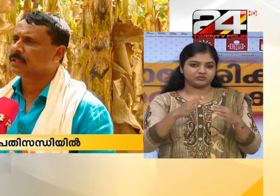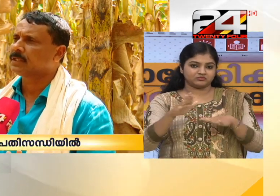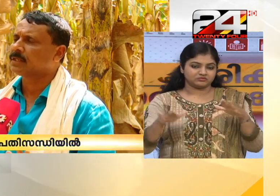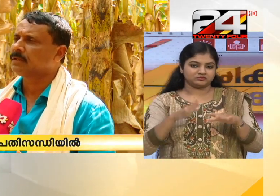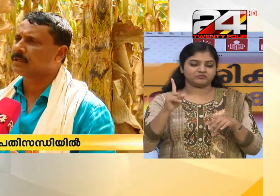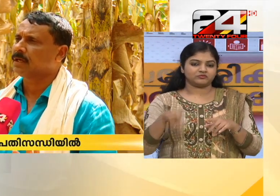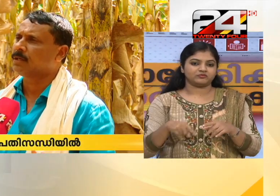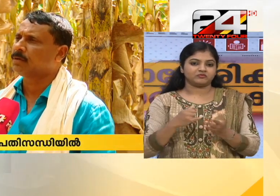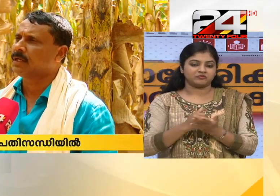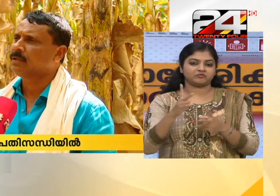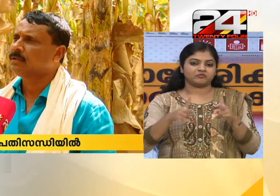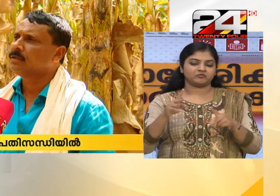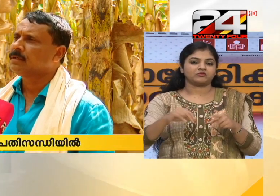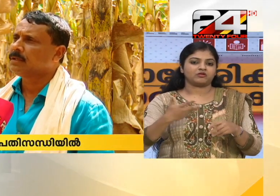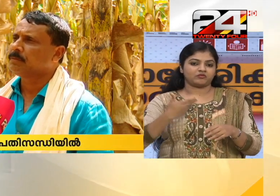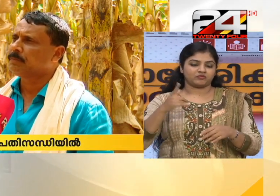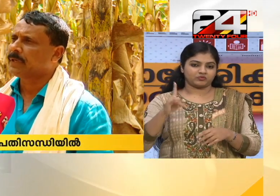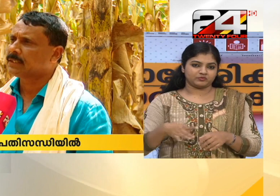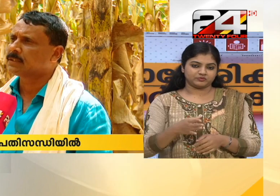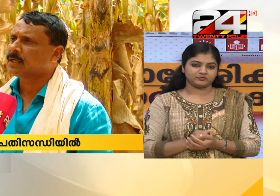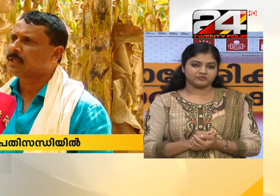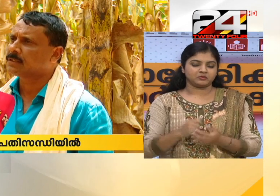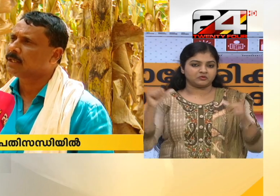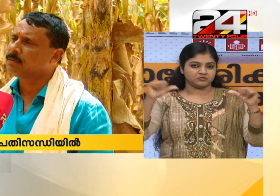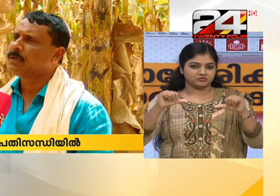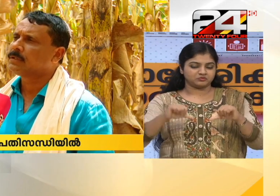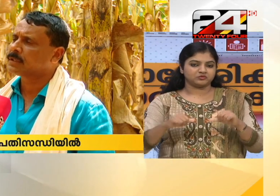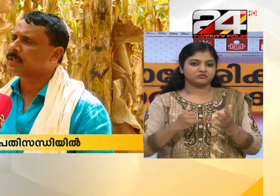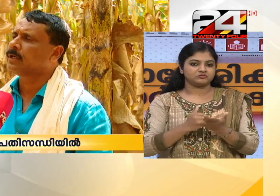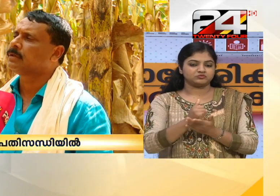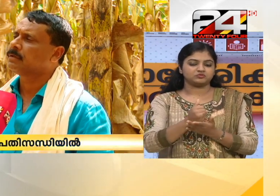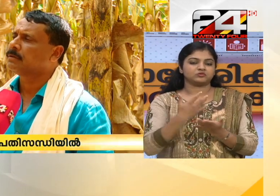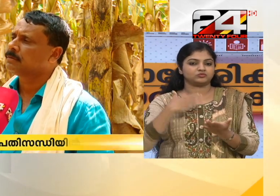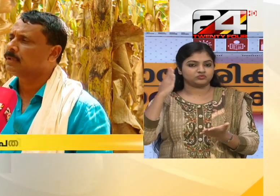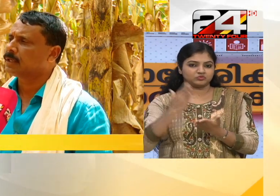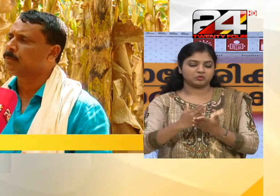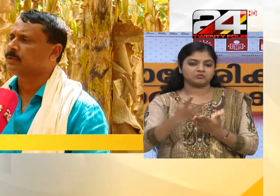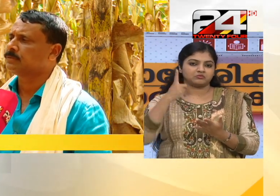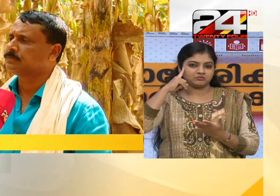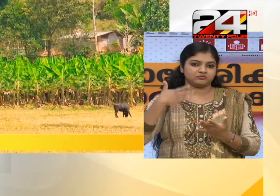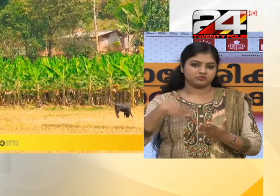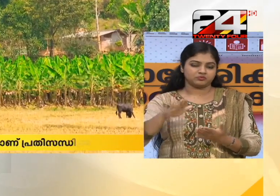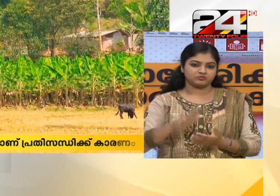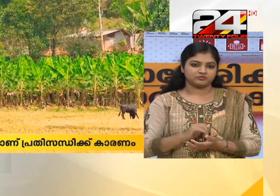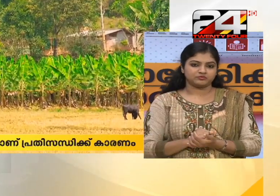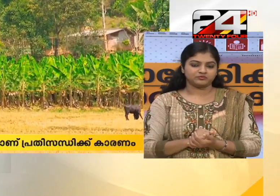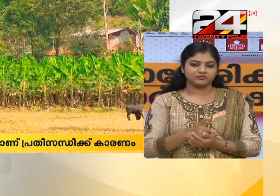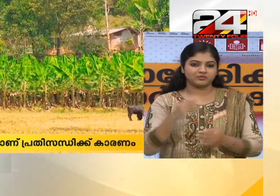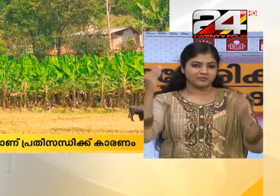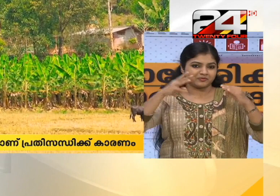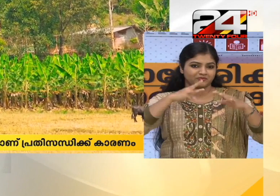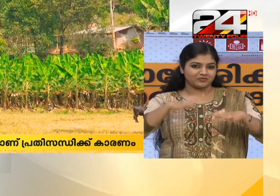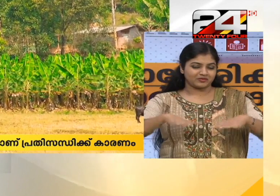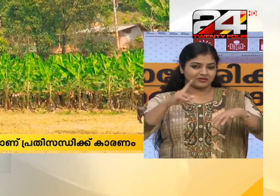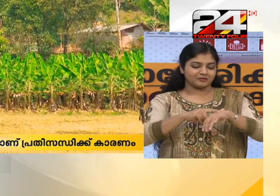ഇവിടുത്തെ കൃഷിക്കാർക്ക് നിൽക്കാൻ കഴിയുള്ളൂ, അല്ലെങ്കിൽ ഇത് പരാജയത്തിലേക്കല്ല, കൃഷിയെല്ലാം നിർത്തേണ്ട ഒരു ഇതിലേക്കാണ് പോകുന്നത്. പ്രളയകാലത്ത്